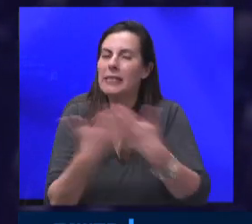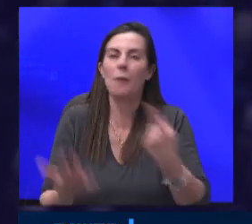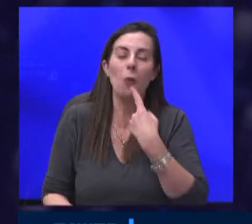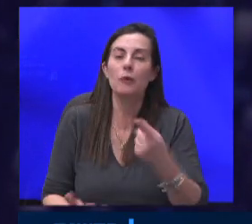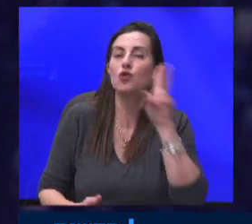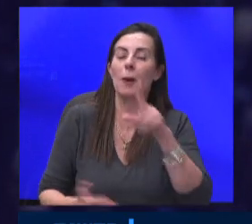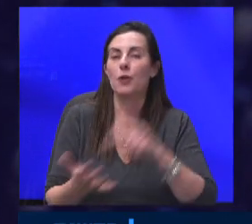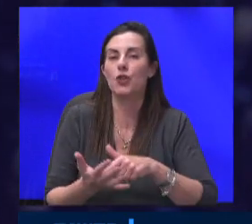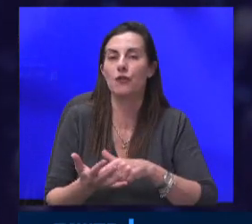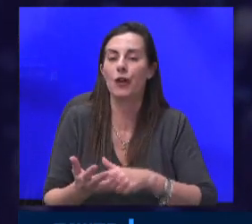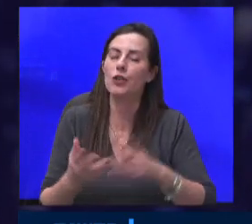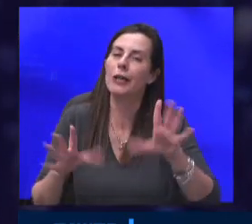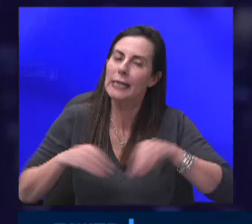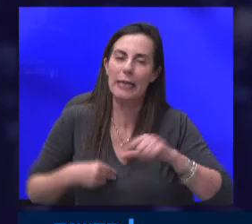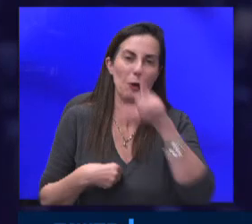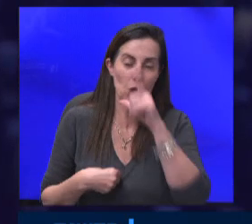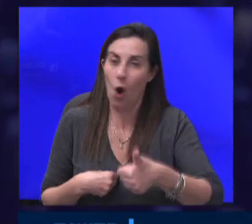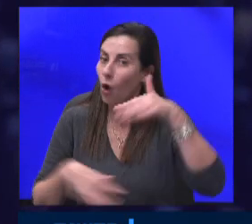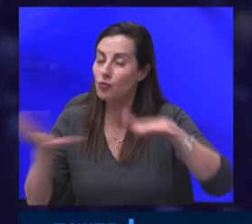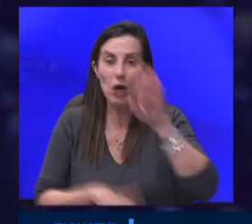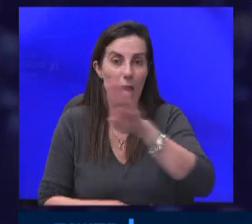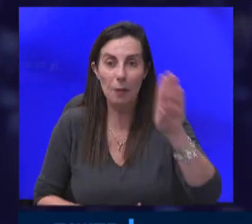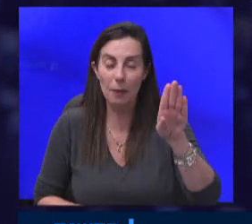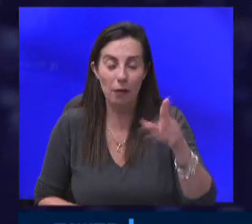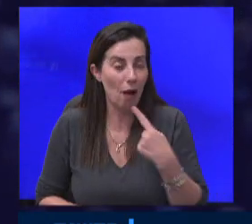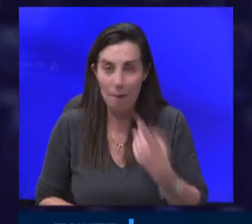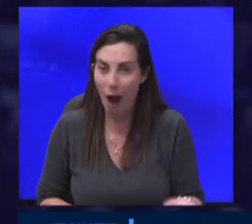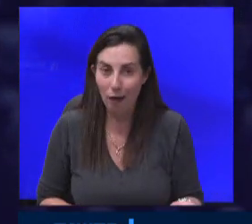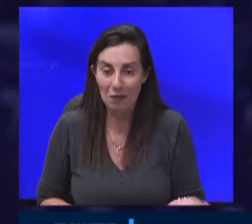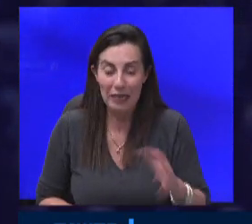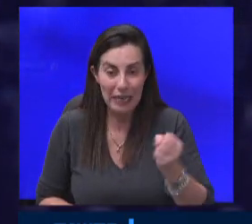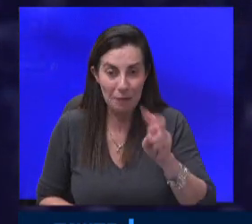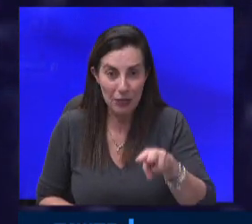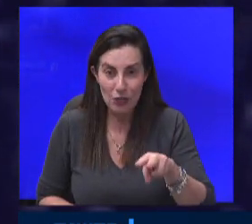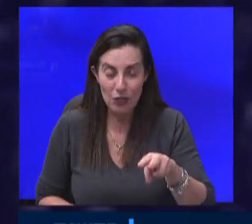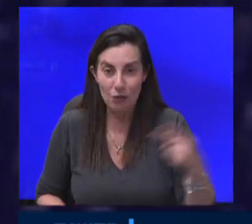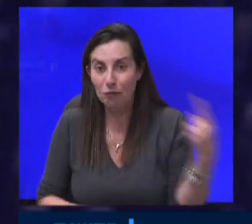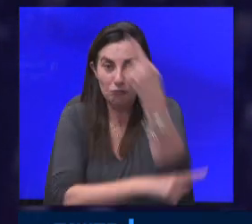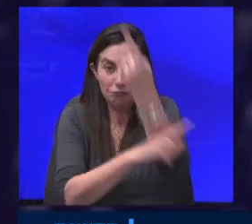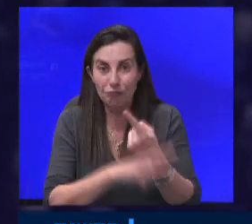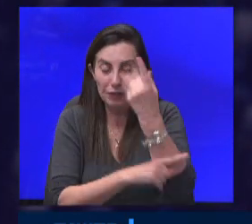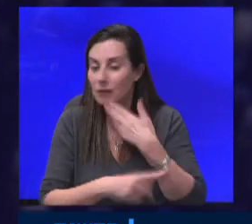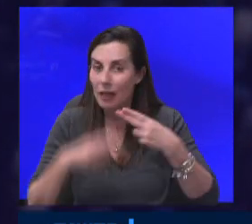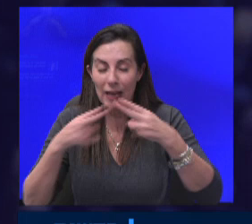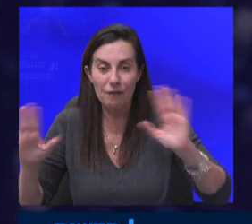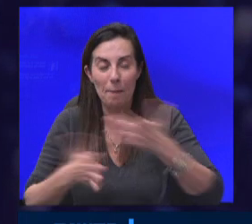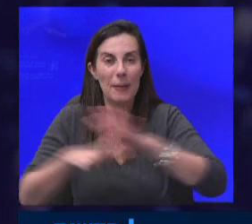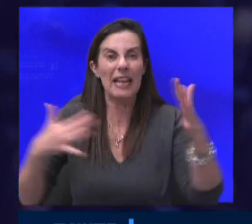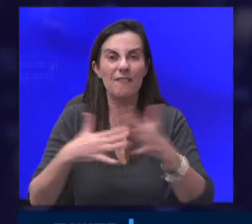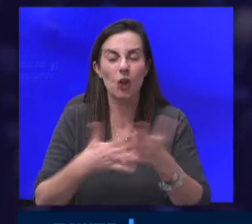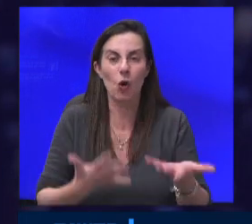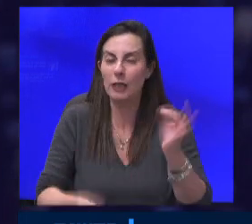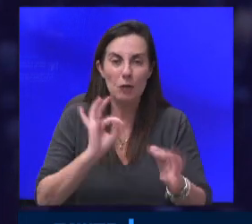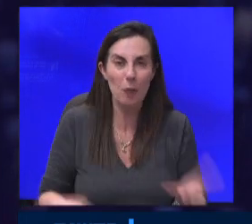כדי שנסכם על ראשון. ראש הממשלה נתניהו הגיב ואמר, אם יהיה ירי טילים על ישראל, נפעל מיידית בלי לבדוק את הצעדים